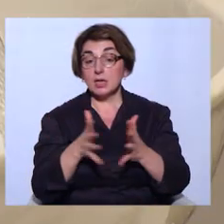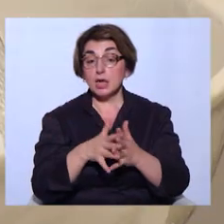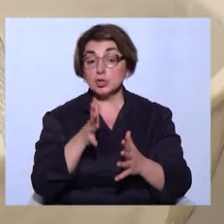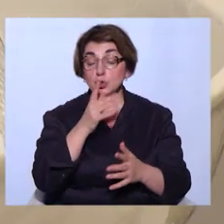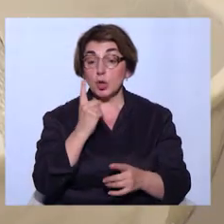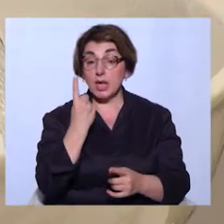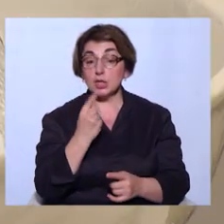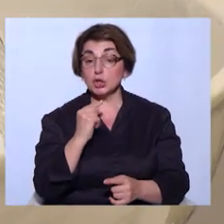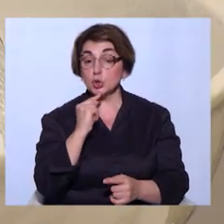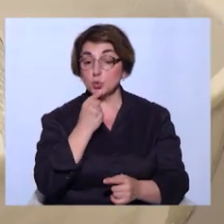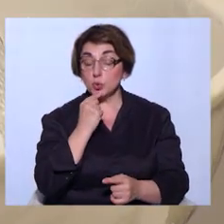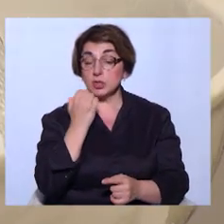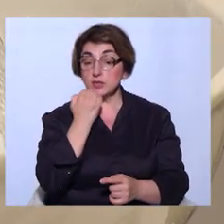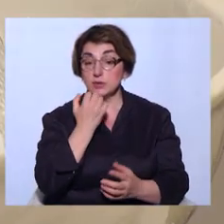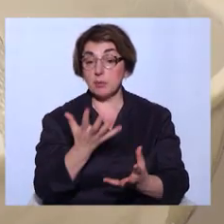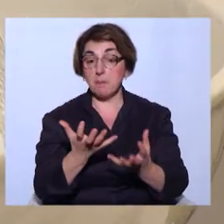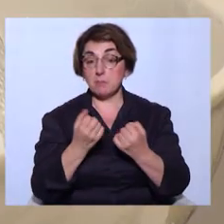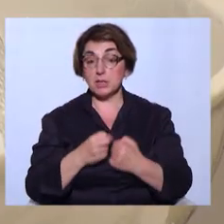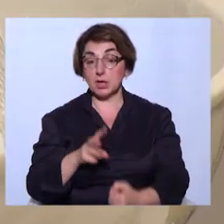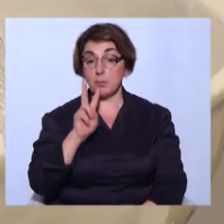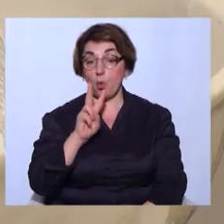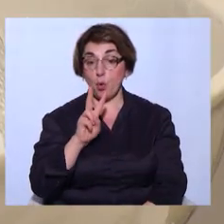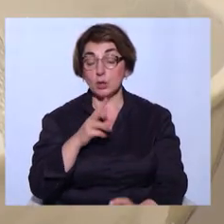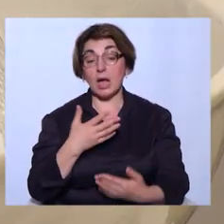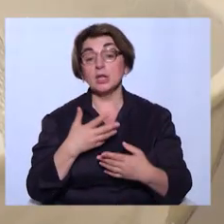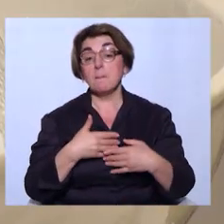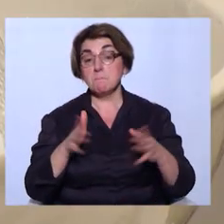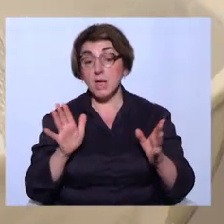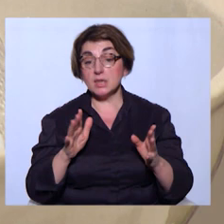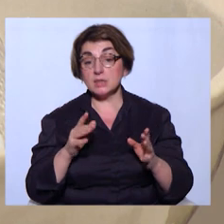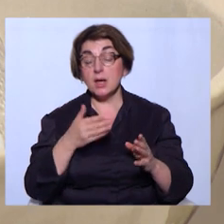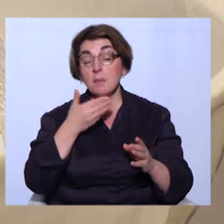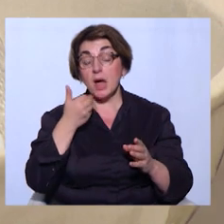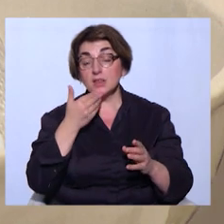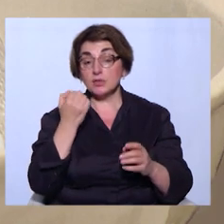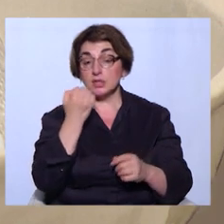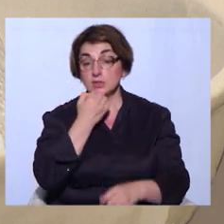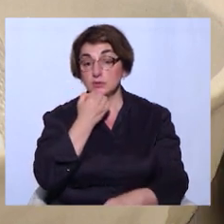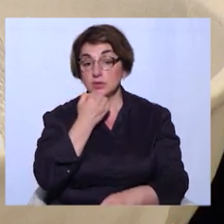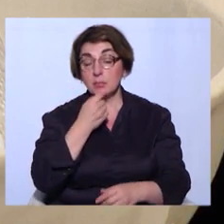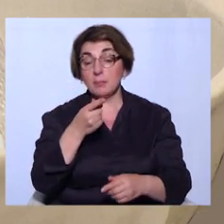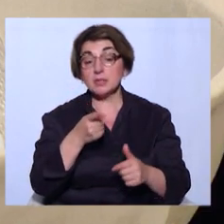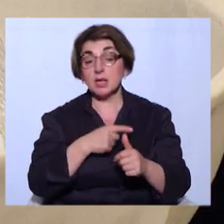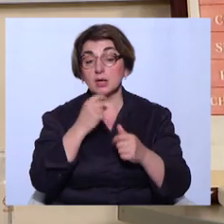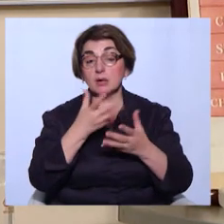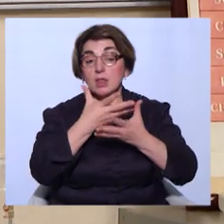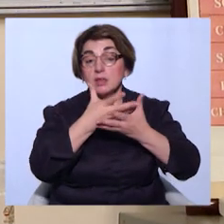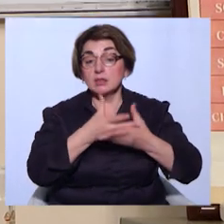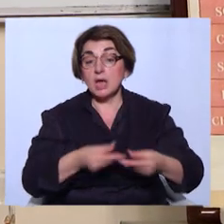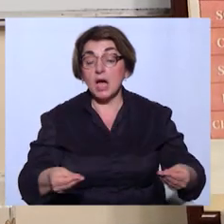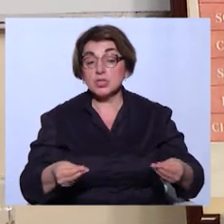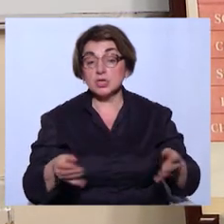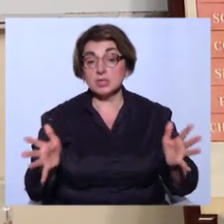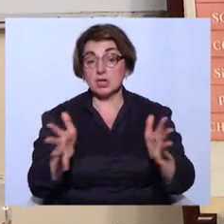რთული ნივთიერებიდან მიიღება ორი ან მეტი შედარებით მარტივი ნივთიერება, დაშლის რეაქცია ეწოდება.